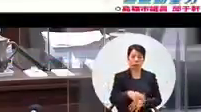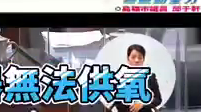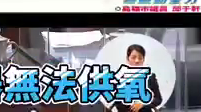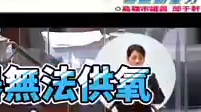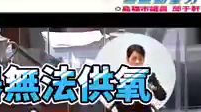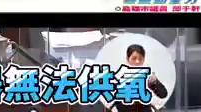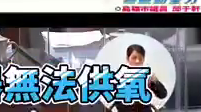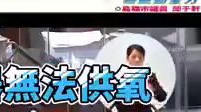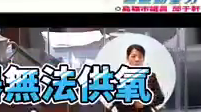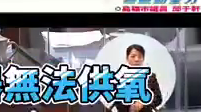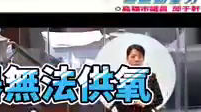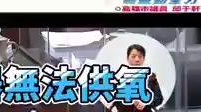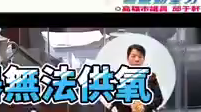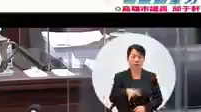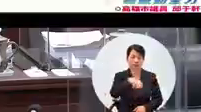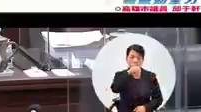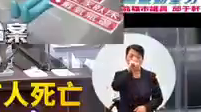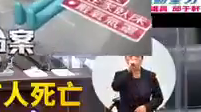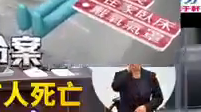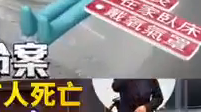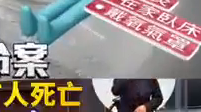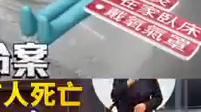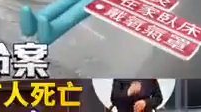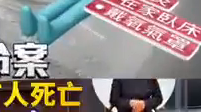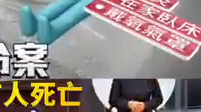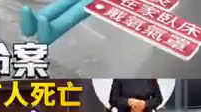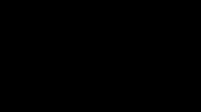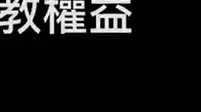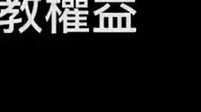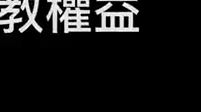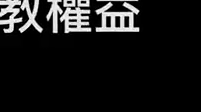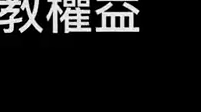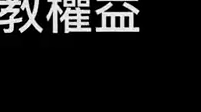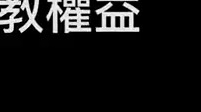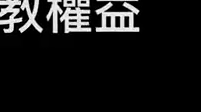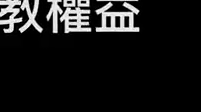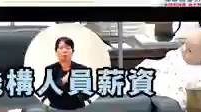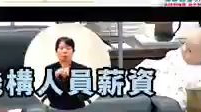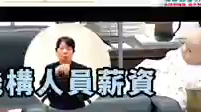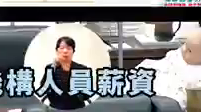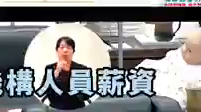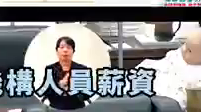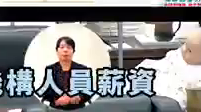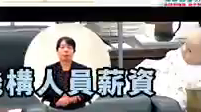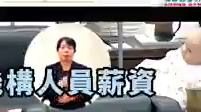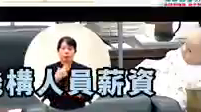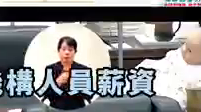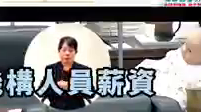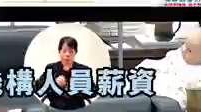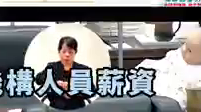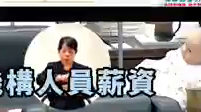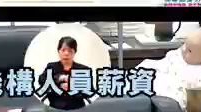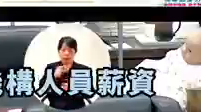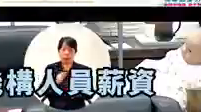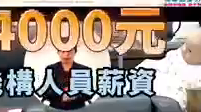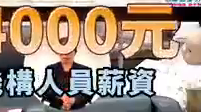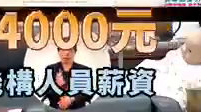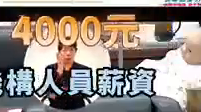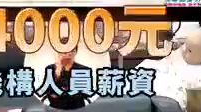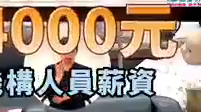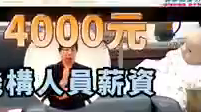因为呼吸器无法供氧，导致有人死亡。提高公休的机构人员薪